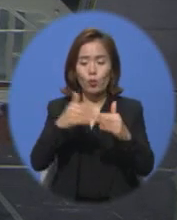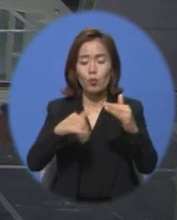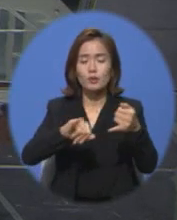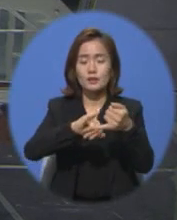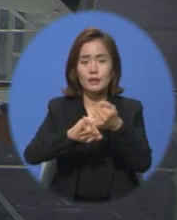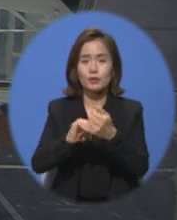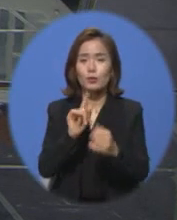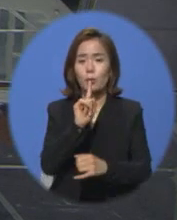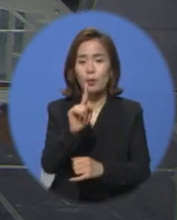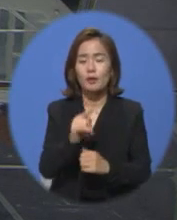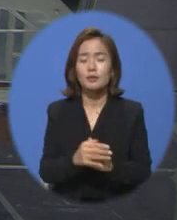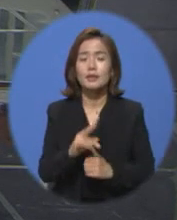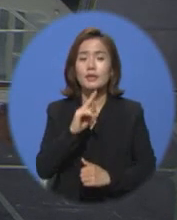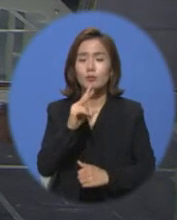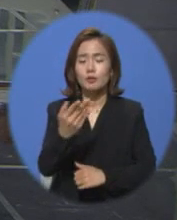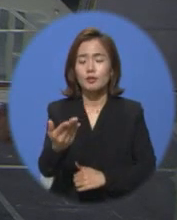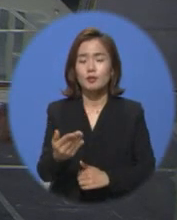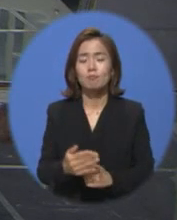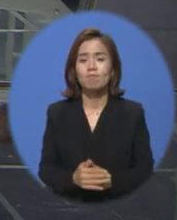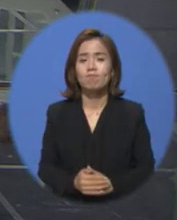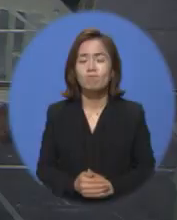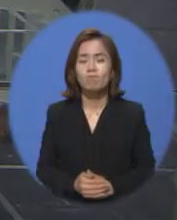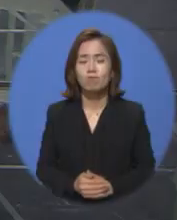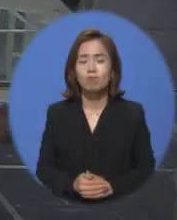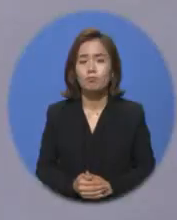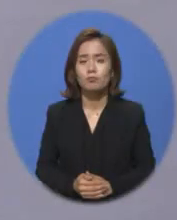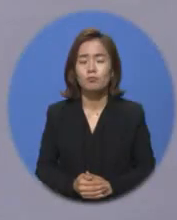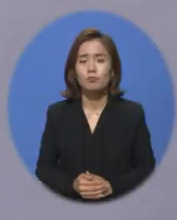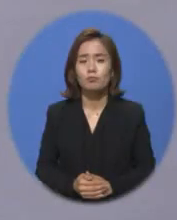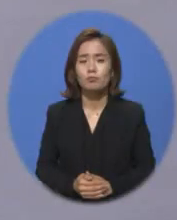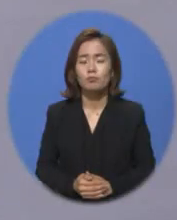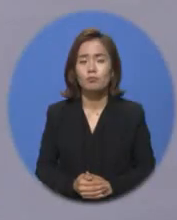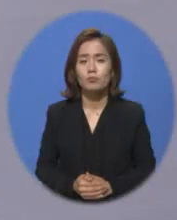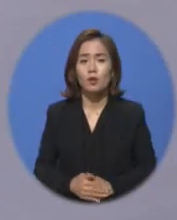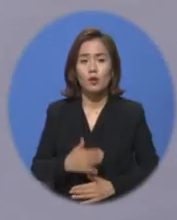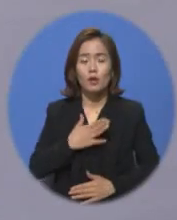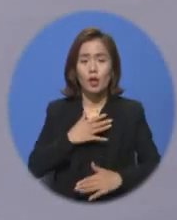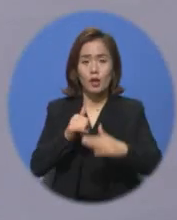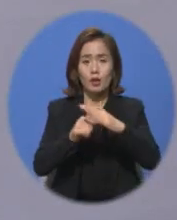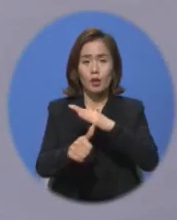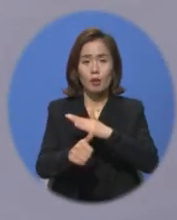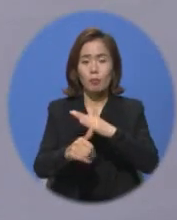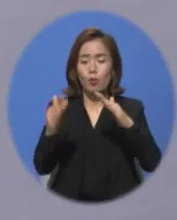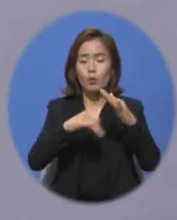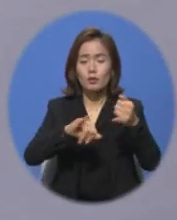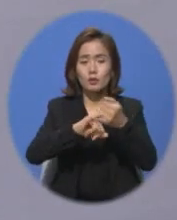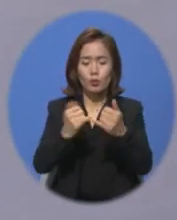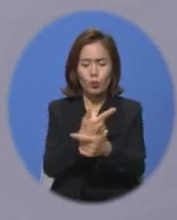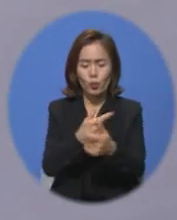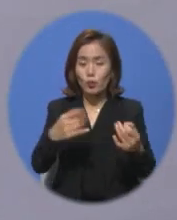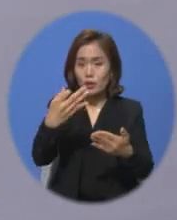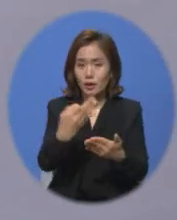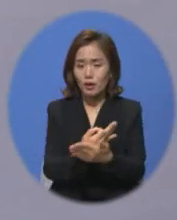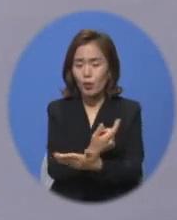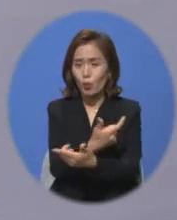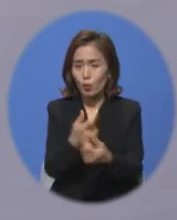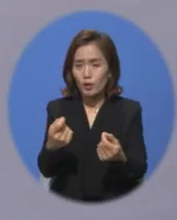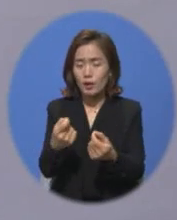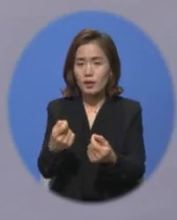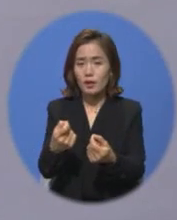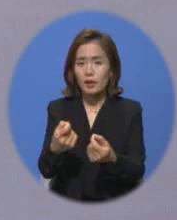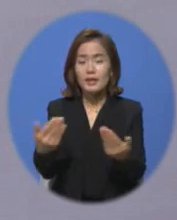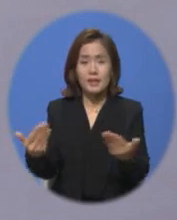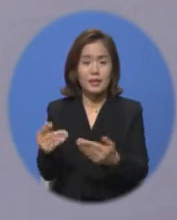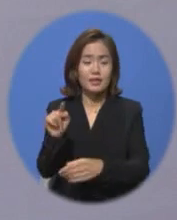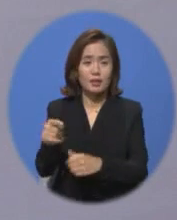이승남후보의공약발표가있을예정입니다.여러분에게는2분의시간이주어집니다 . 예.제대표로서의공약은 동일노동에대한